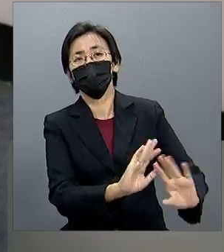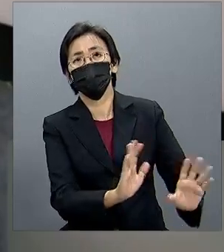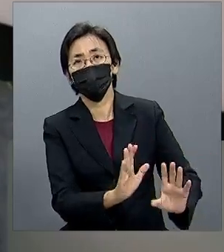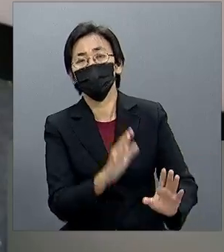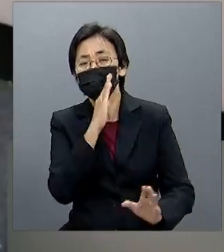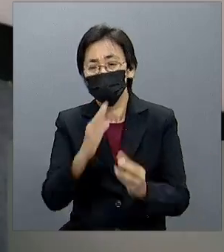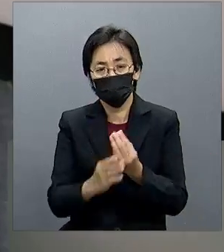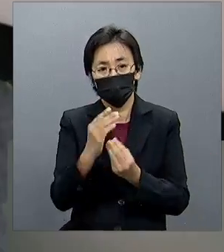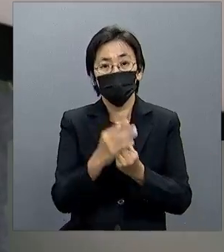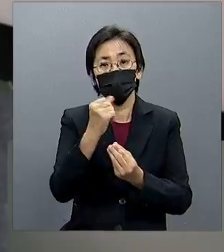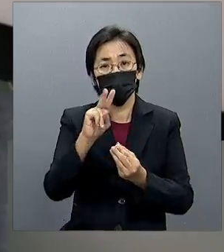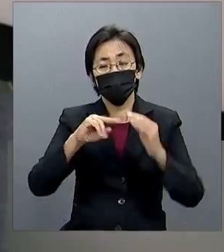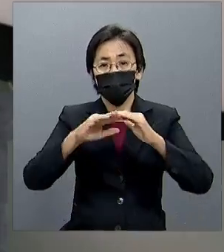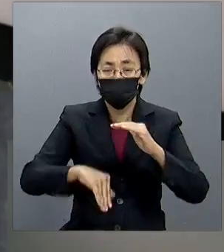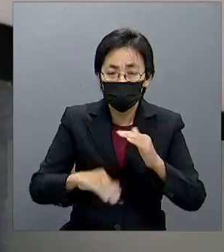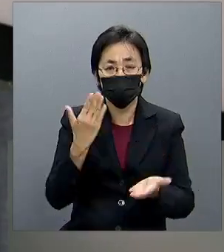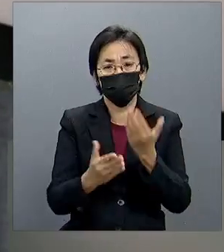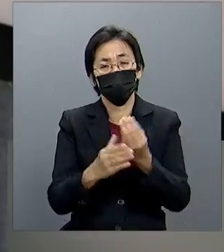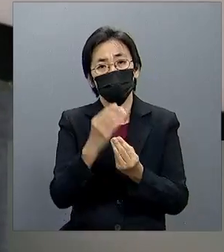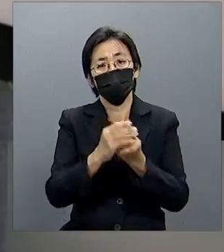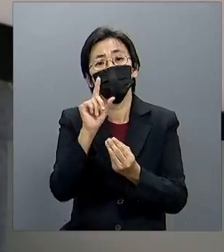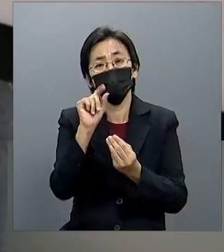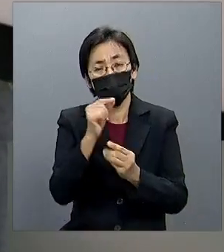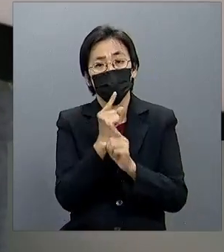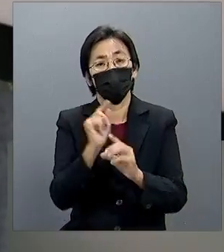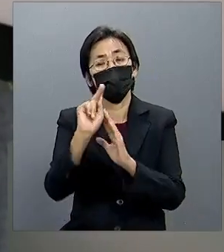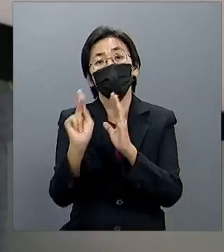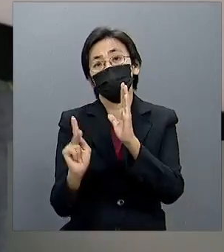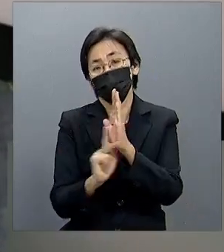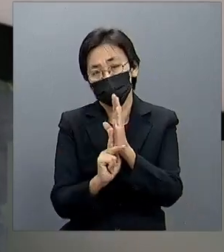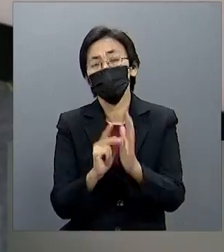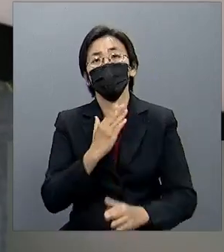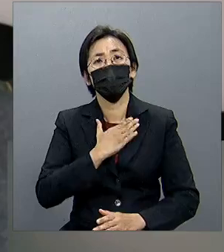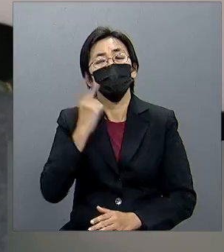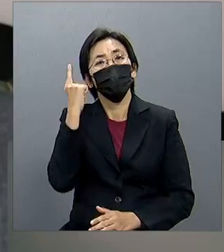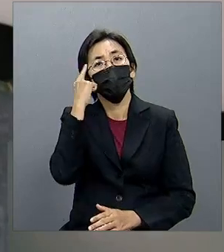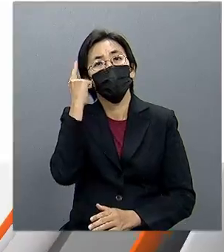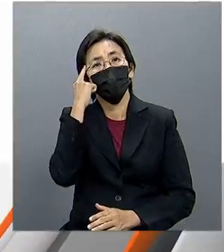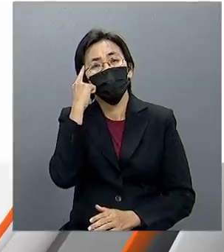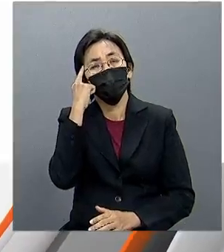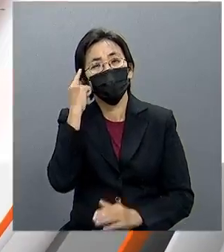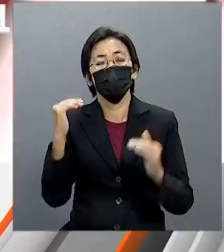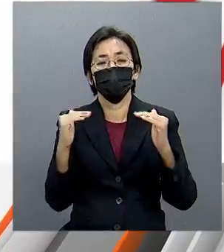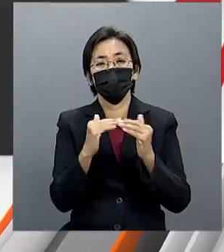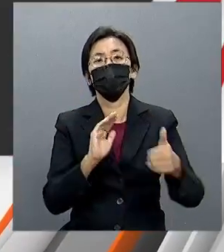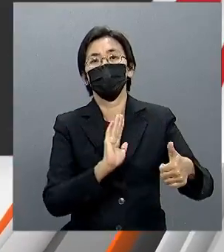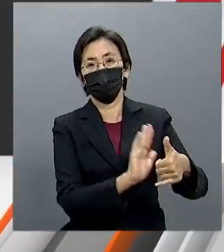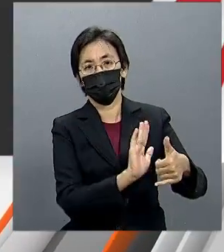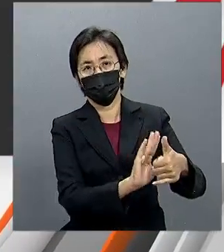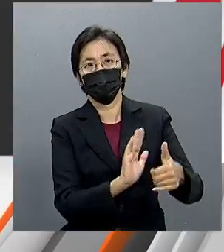ครับก็ดีหรือ20สัปดาห์ก็ดีตามที่กฎหมายกำหนดเนี่ยนะครับผมคิดว่ามันเป็นเรื่องของสิทธิ์เฉพาะตัวเขาอ่ะที่เขาจะตัดสินใจ